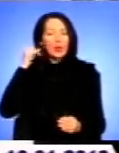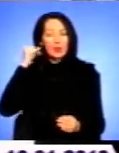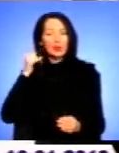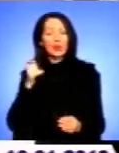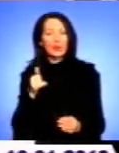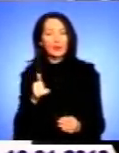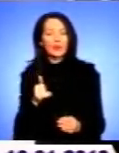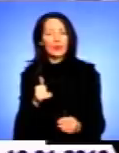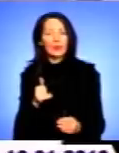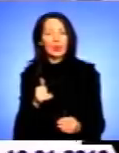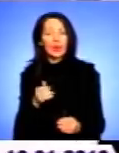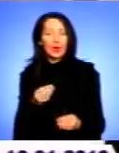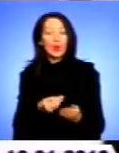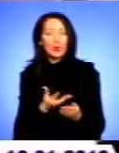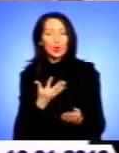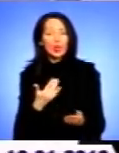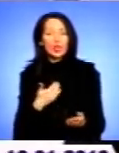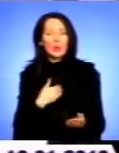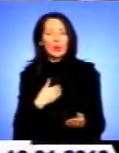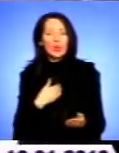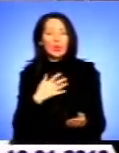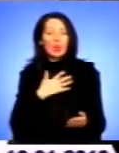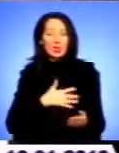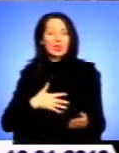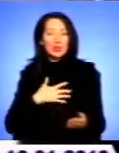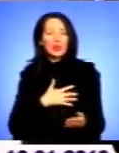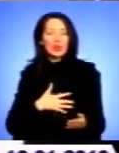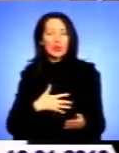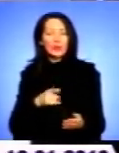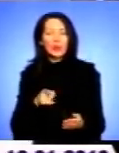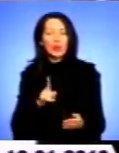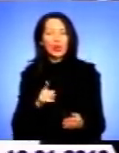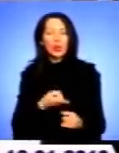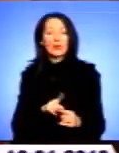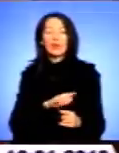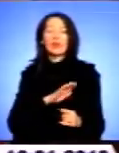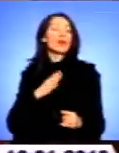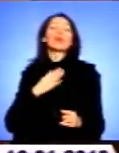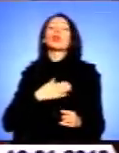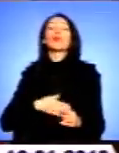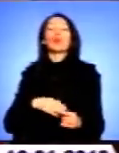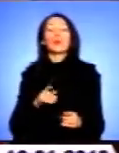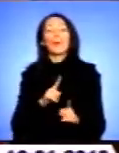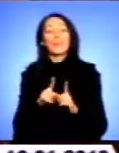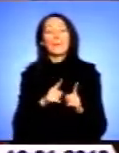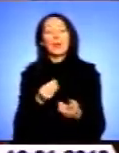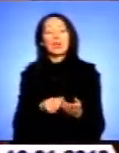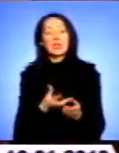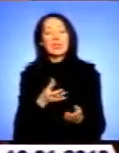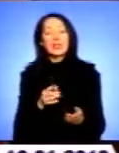Так. Його подорожчання мене, звісно, засмучує, оскільки це неприємно. Ще міняються тарифи на